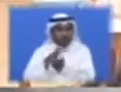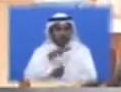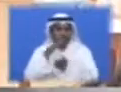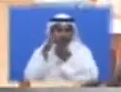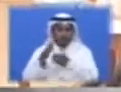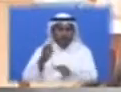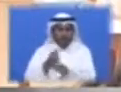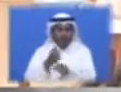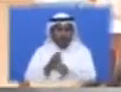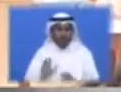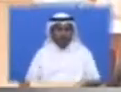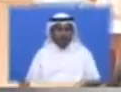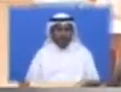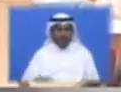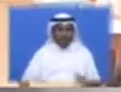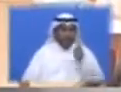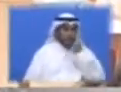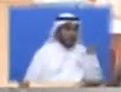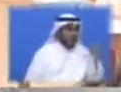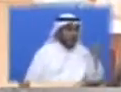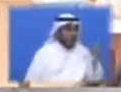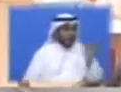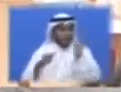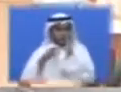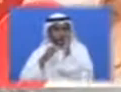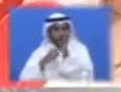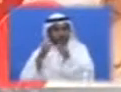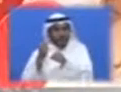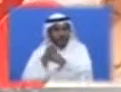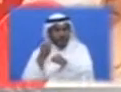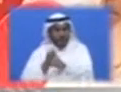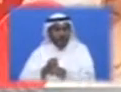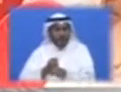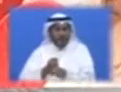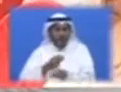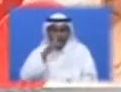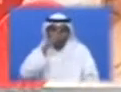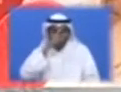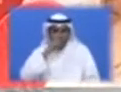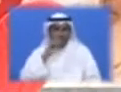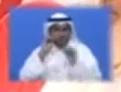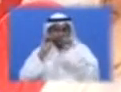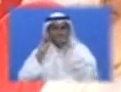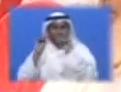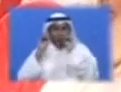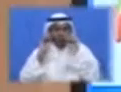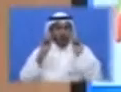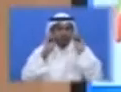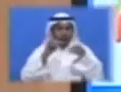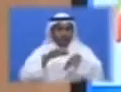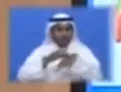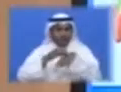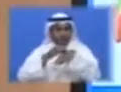وقد ركز معهد الابحاث العلميه على هذه النقطه بالذات ليزيد من طوايه المستهلك بمدى خضوع المنتجات